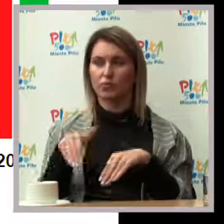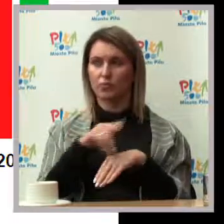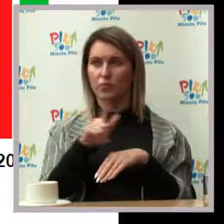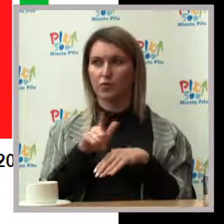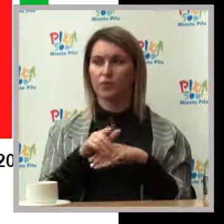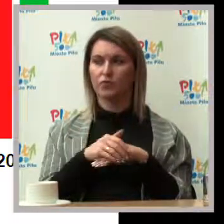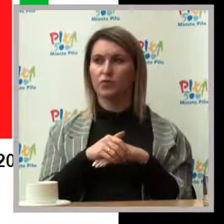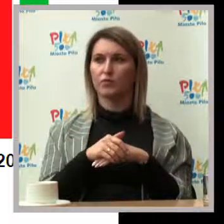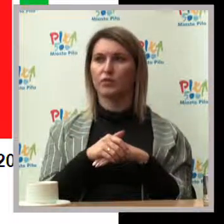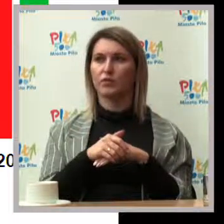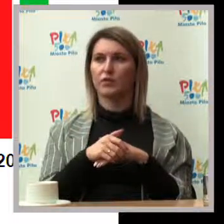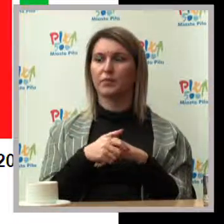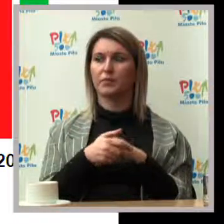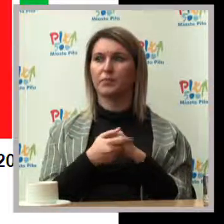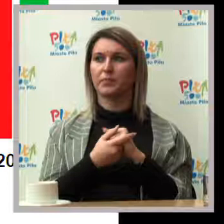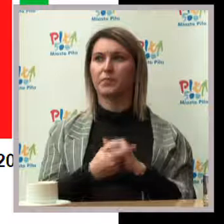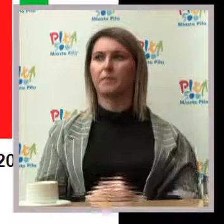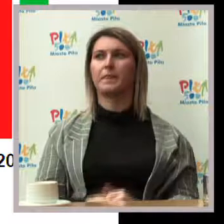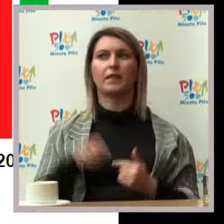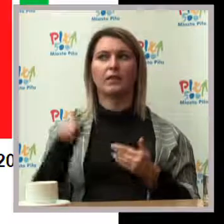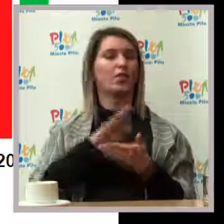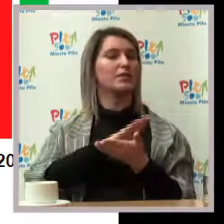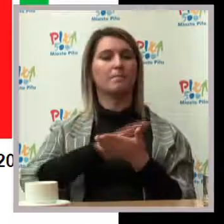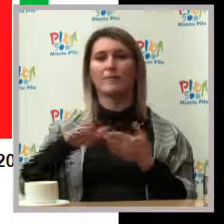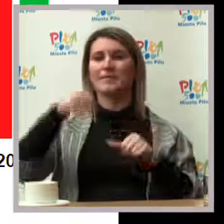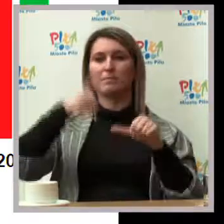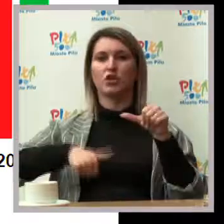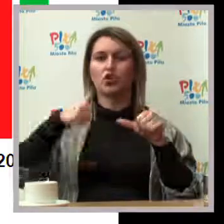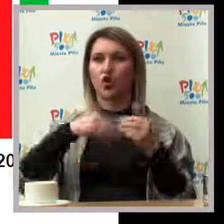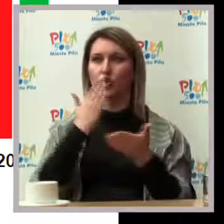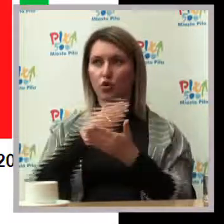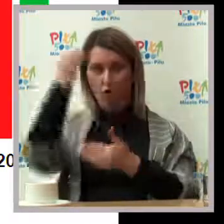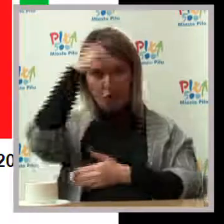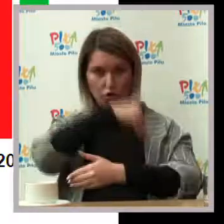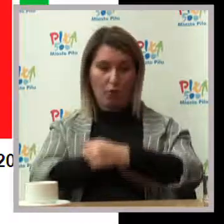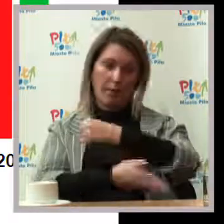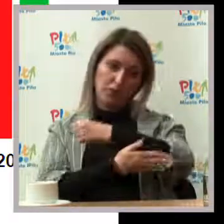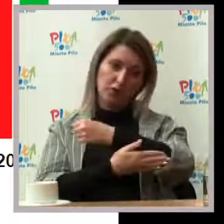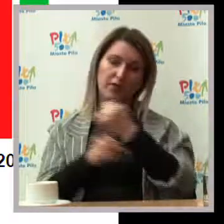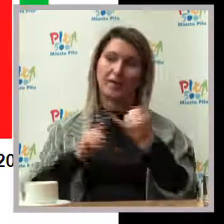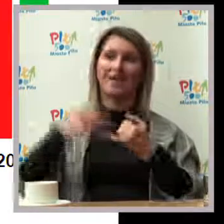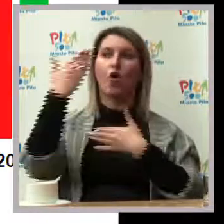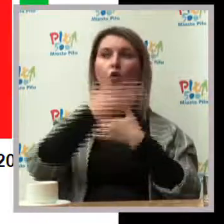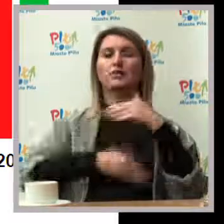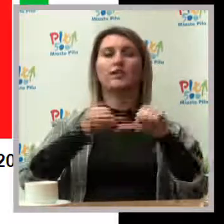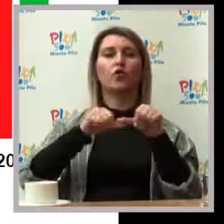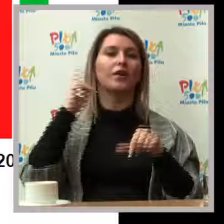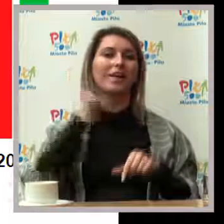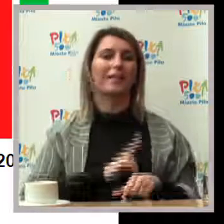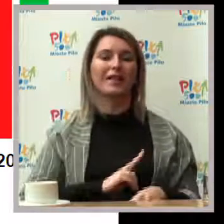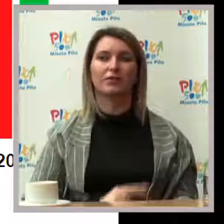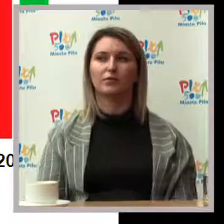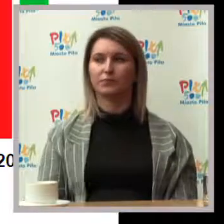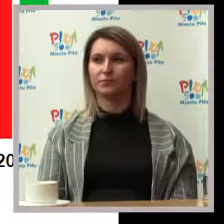jak tu jest napisane, bez przedszkoli, czyli same szkoły podstawowe, no i ostatni rocznik gimnazjów. Proszę Państwa,